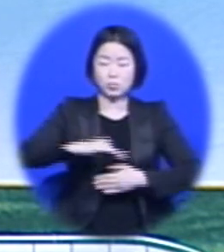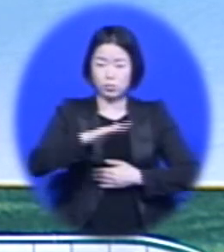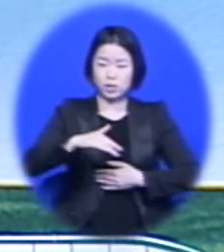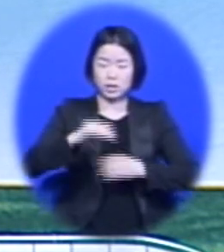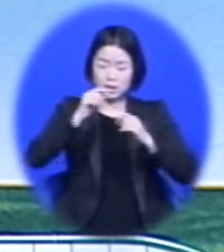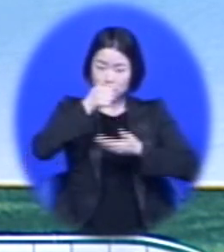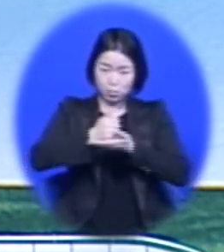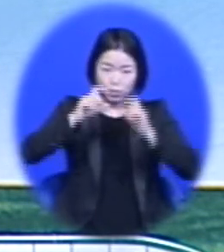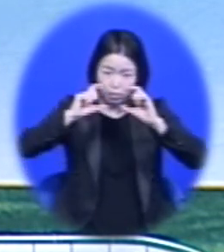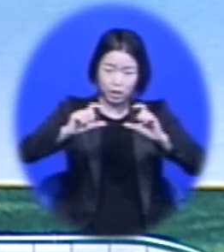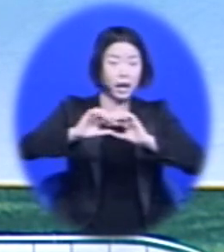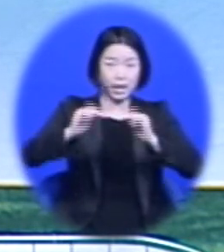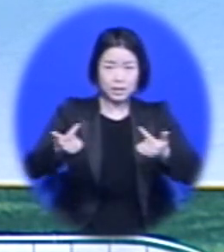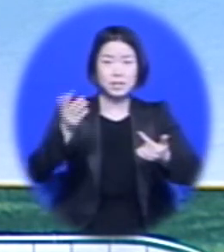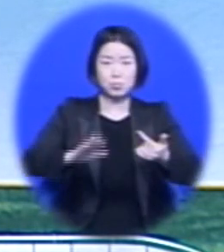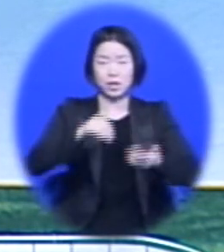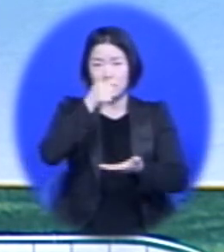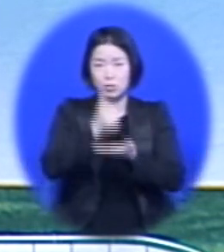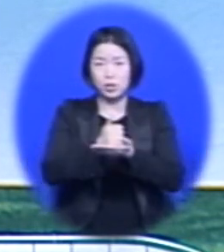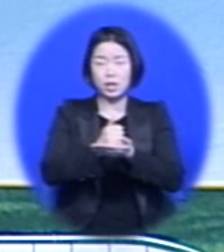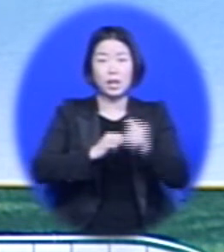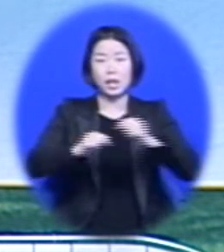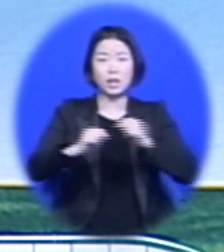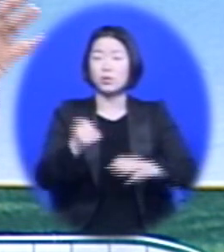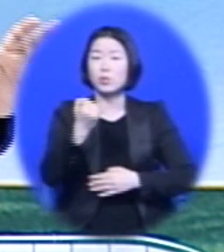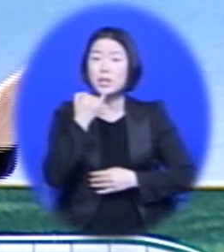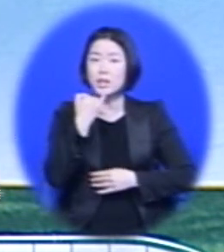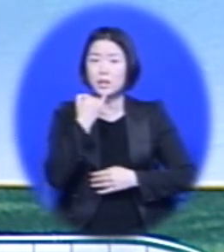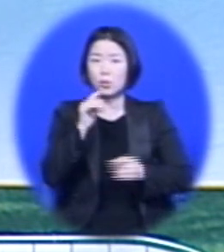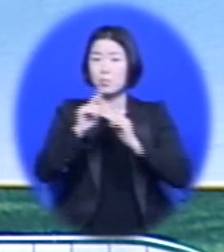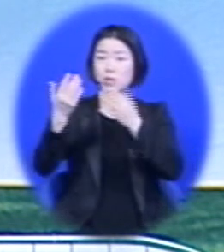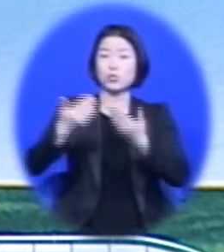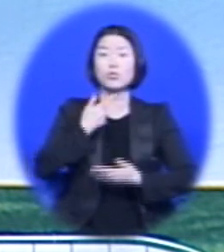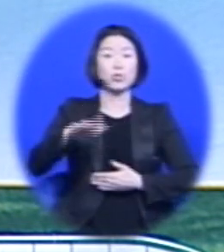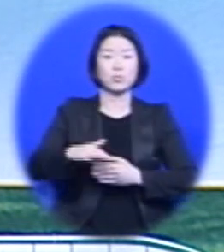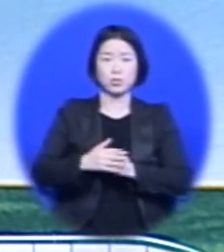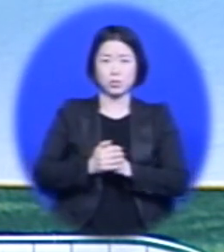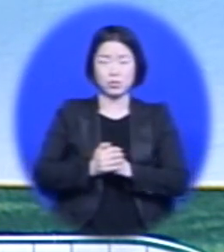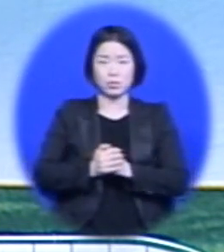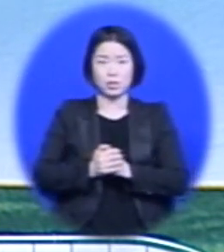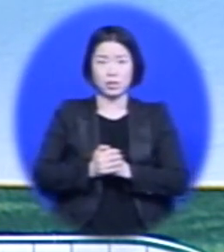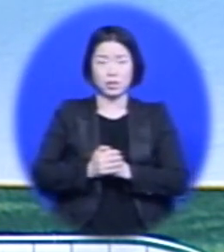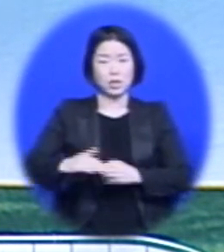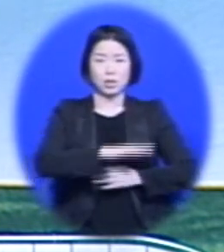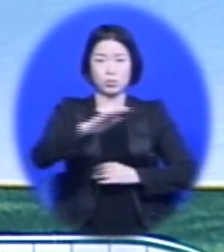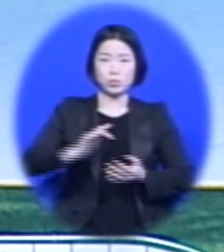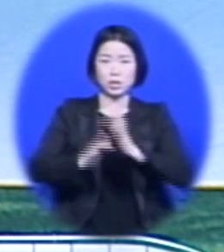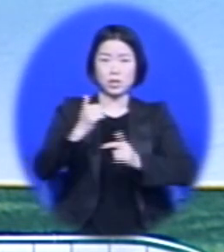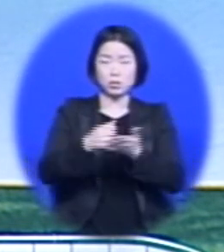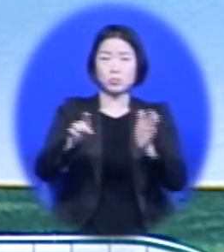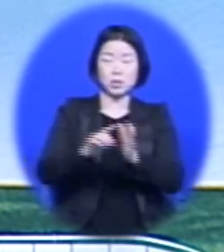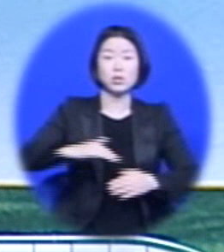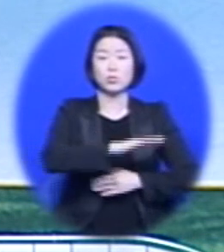않으시지만 죄 지어도 괜찮다고 절대로 말씀하시지 않았습니다. 우리 예수 믿는